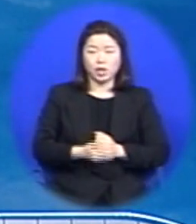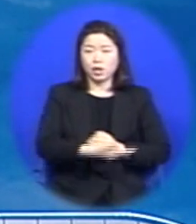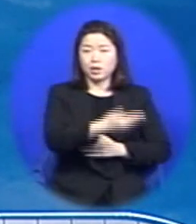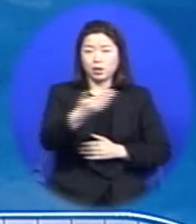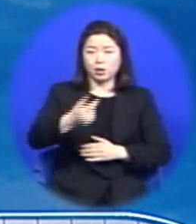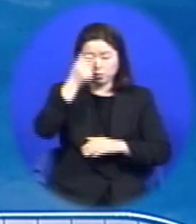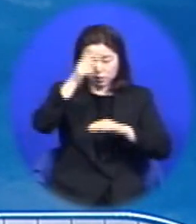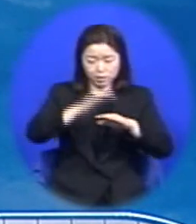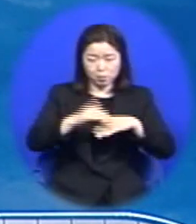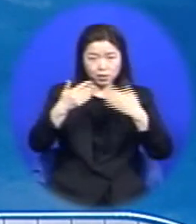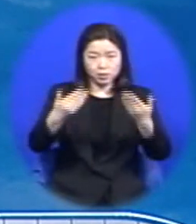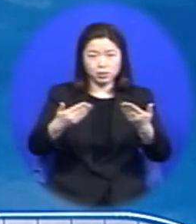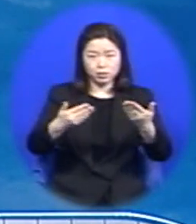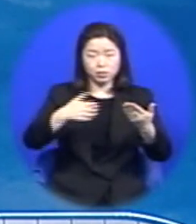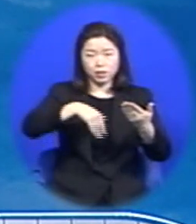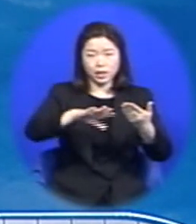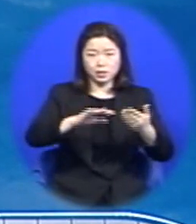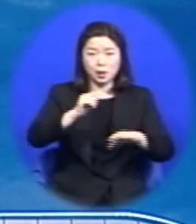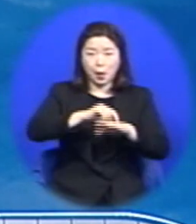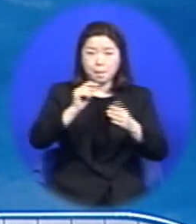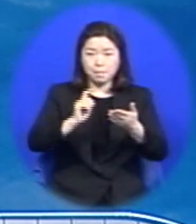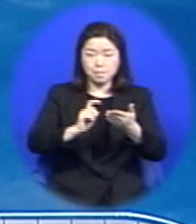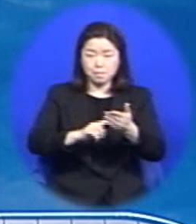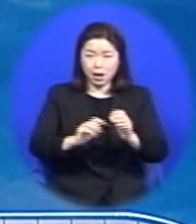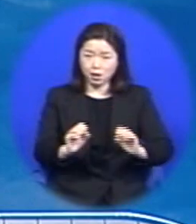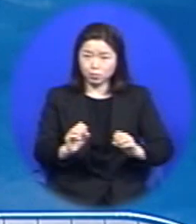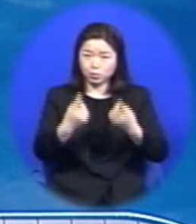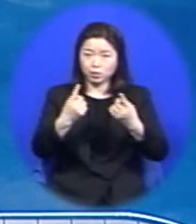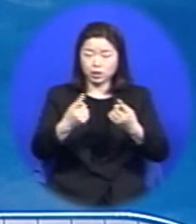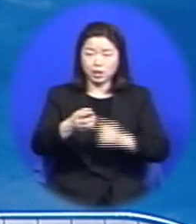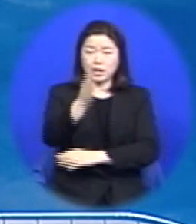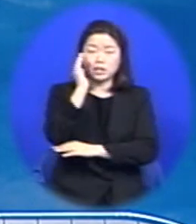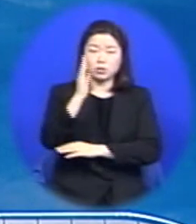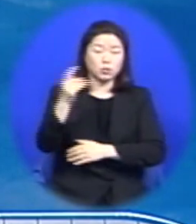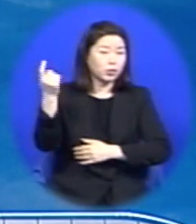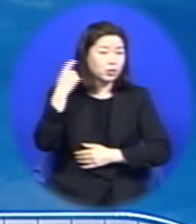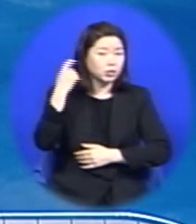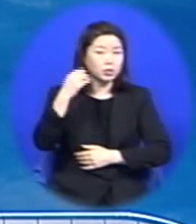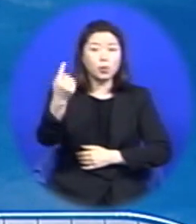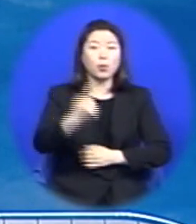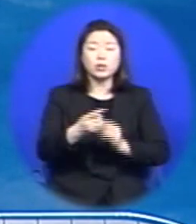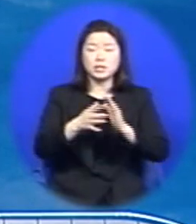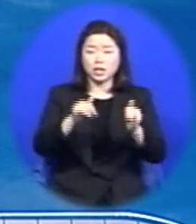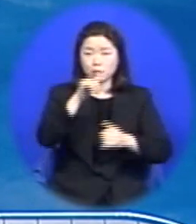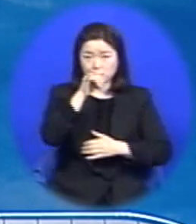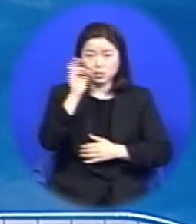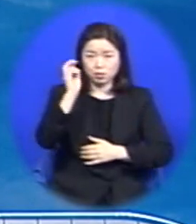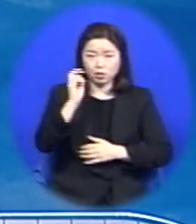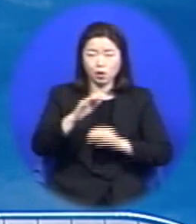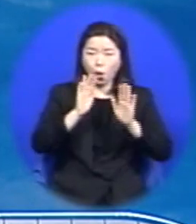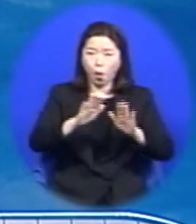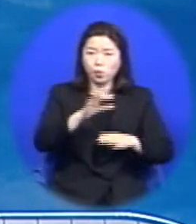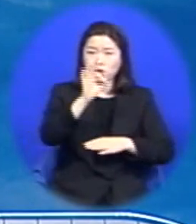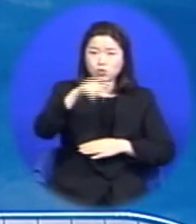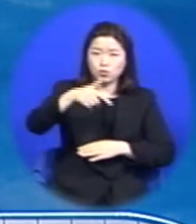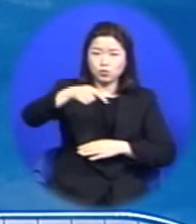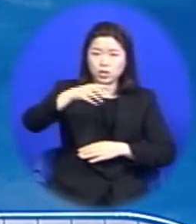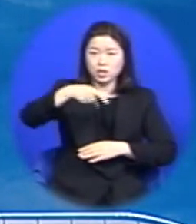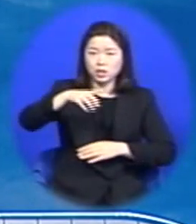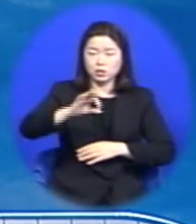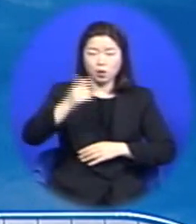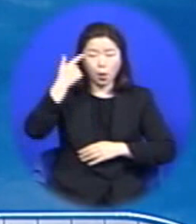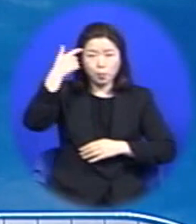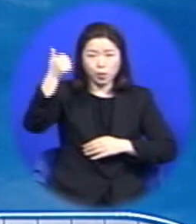여러분 예배드리러 나오는 동기가 설교 들으러 오시는 분이 있으실 겁니다. 오늘 유기성 목사가 설교하지